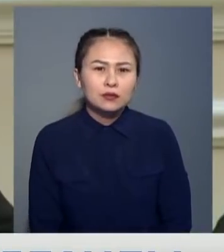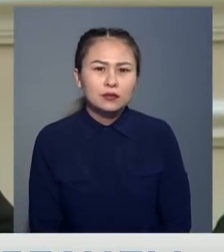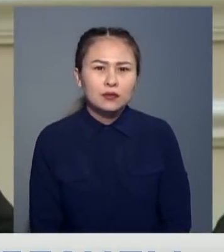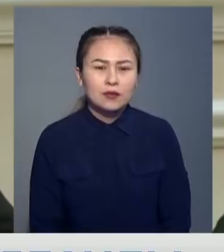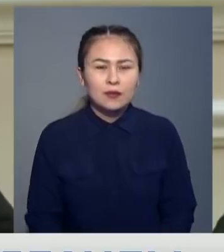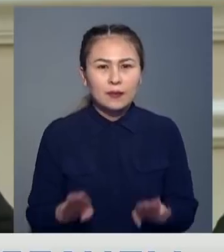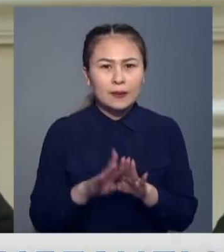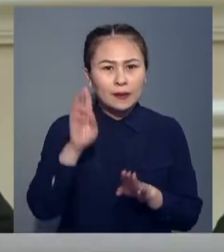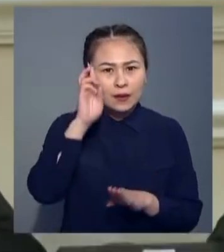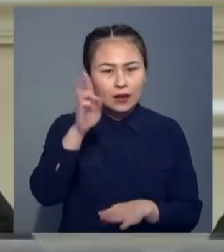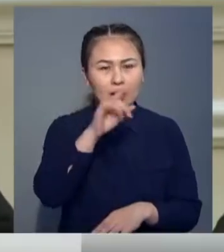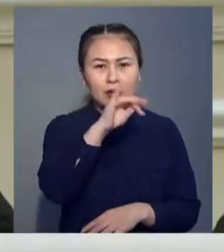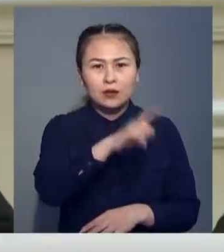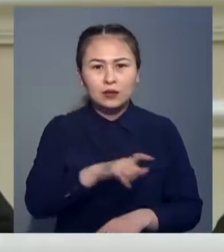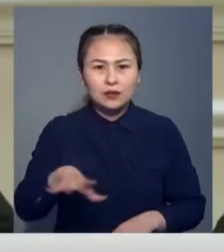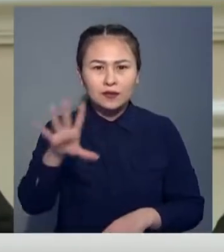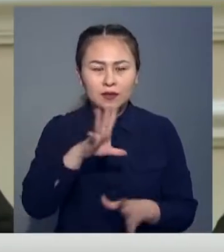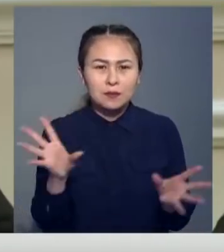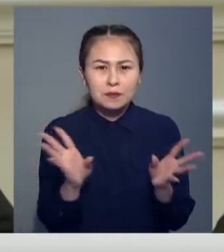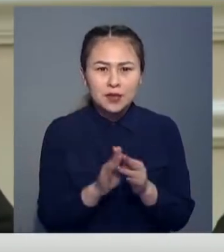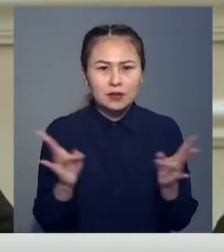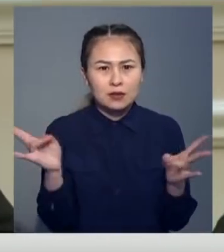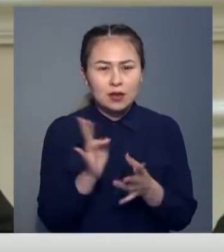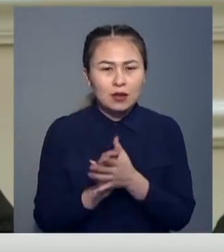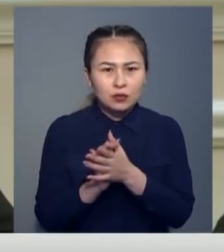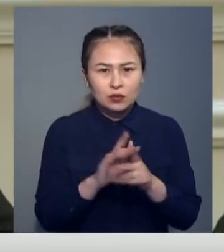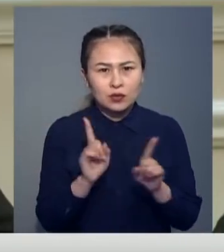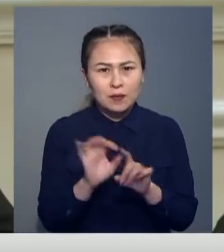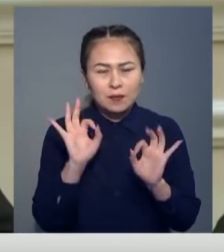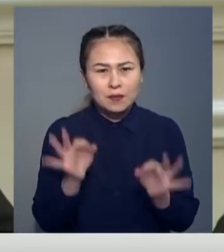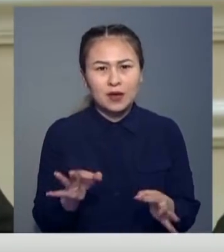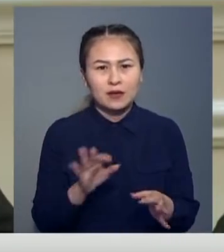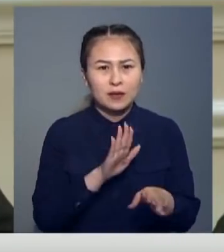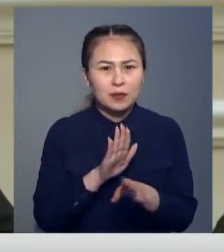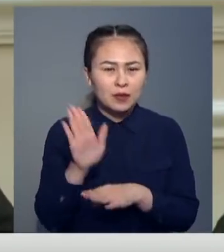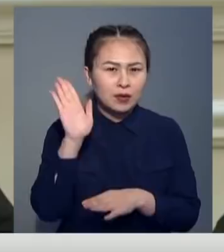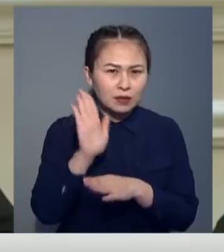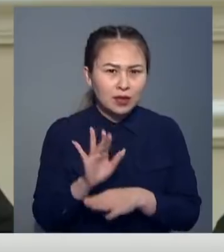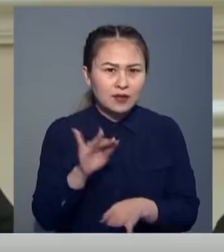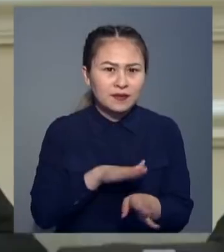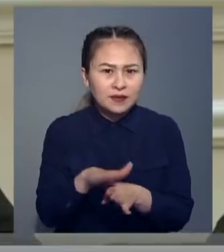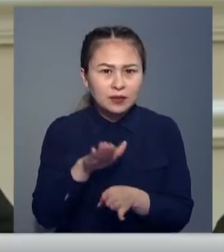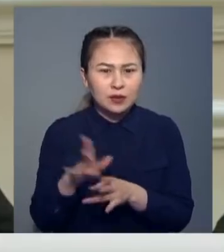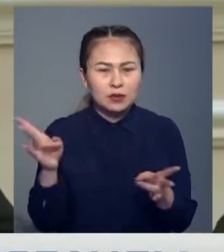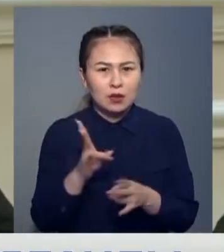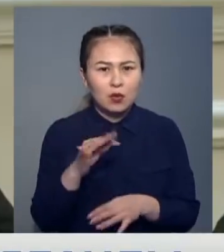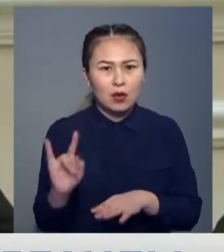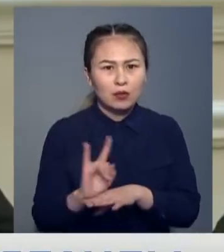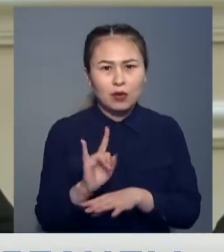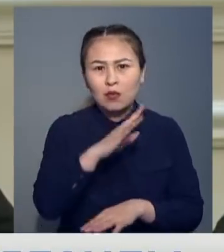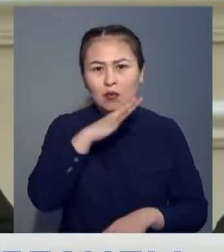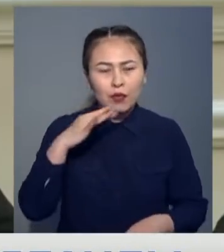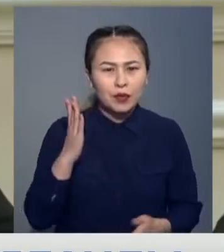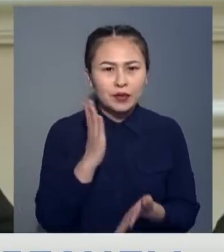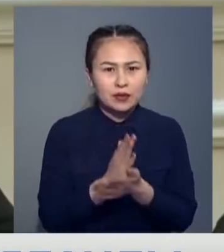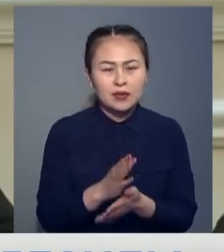Билік пен қоғам бірігіп індетпен күресіп жатқанда украиналық азаматтардың денсаулығын саудаға салып жүрген алаяқтар тыйылмай тұр. Олар спирт